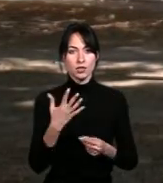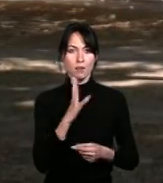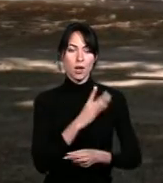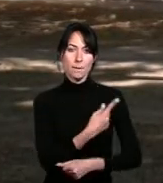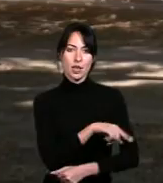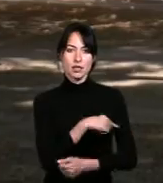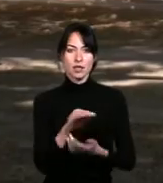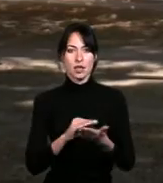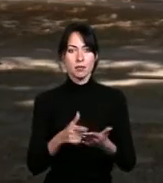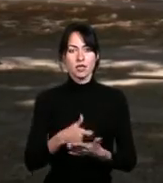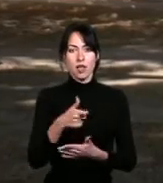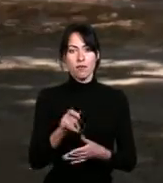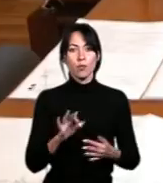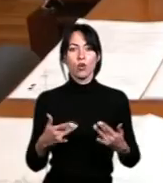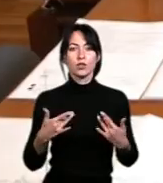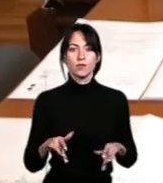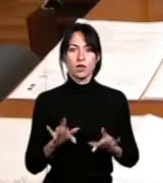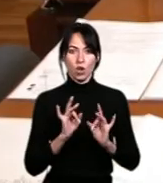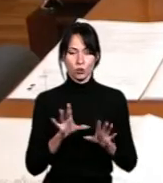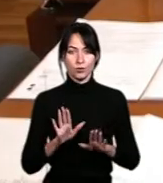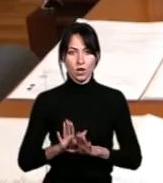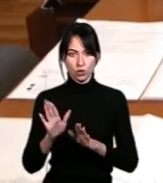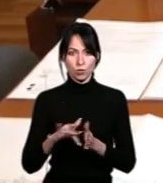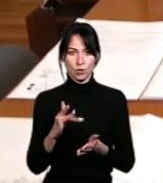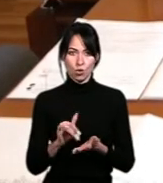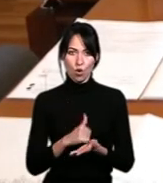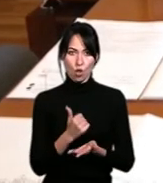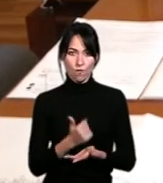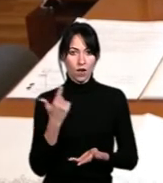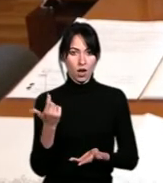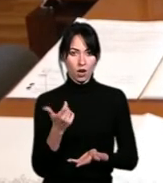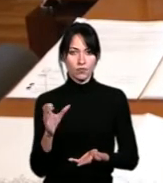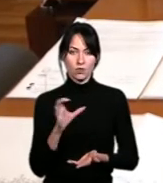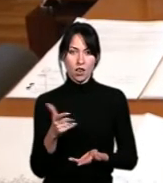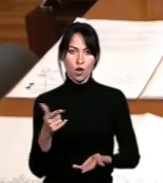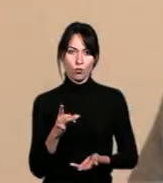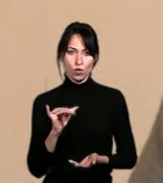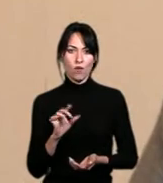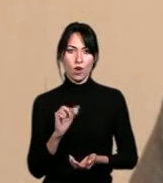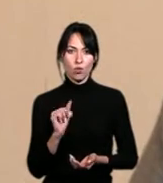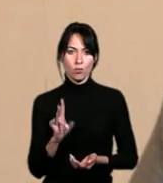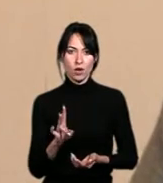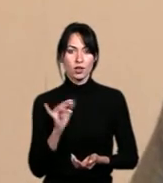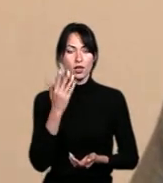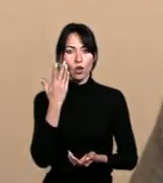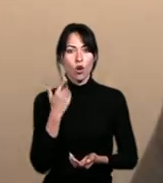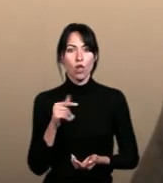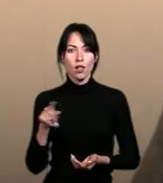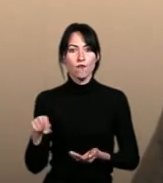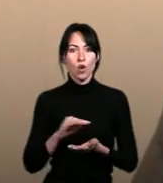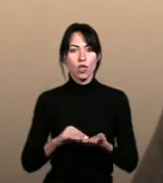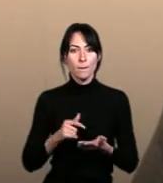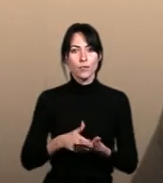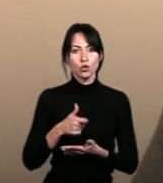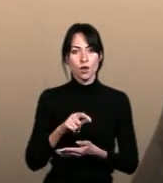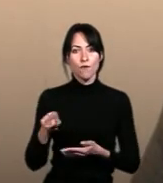медсестер написали заяви про звільнення, розповіла заступниця міського голови Харкова Світлана Горбунова-Рубан. І коли вони пишуть заяву, то